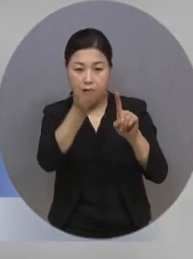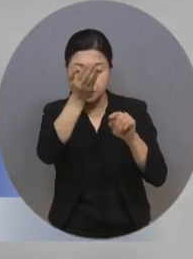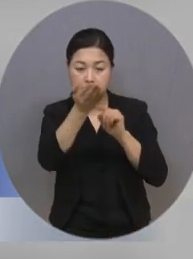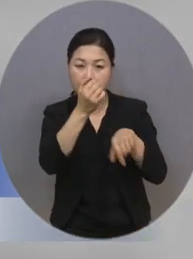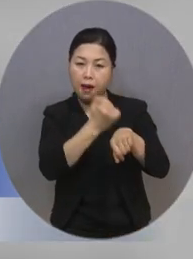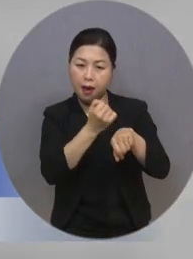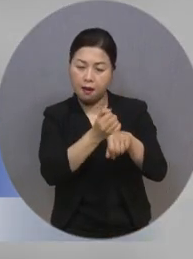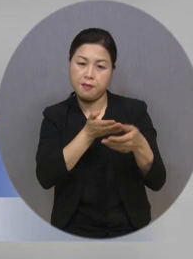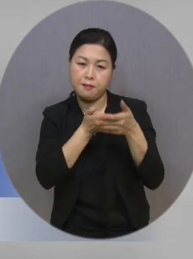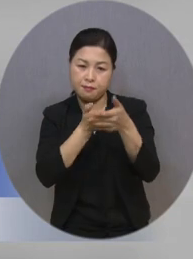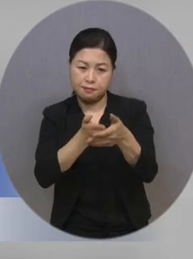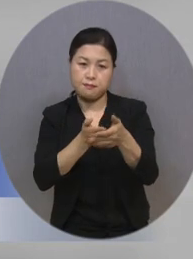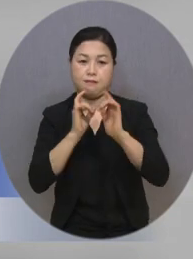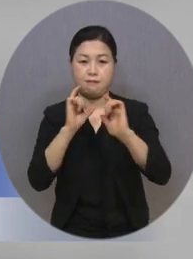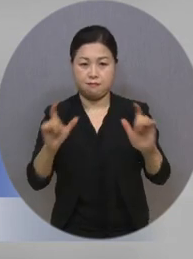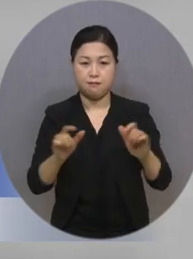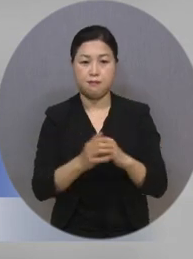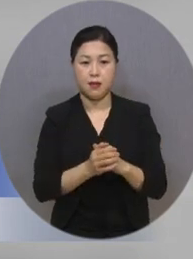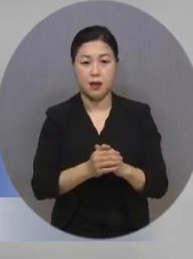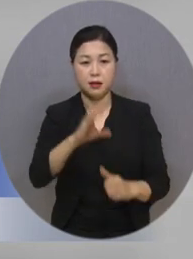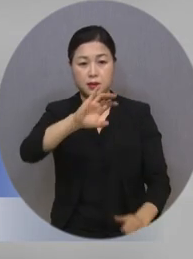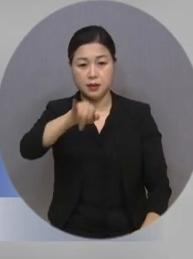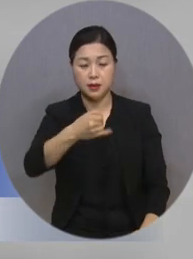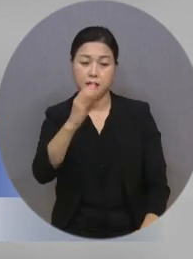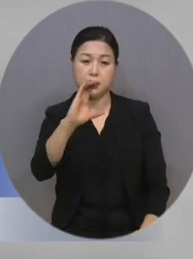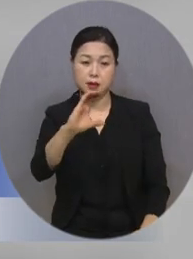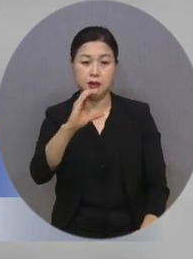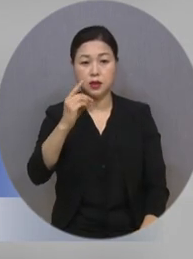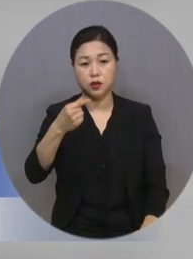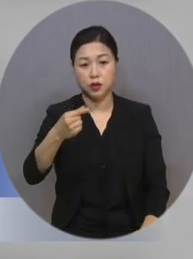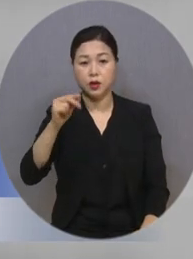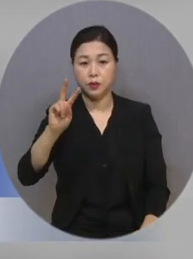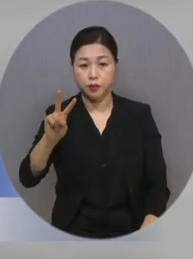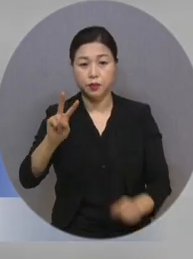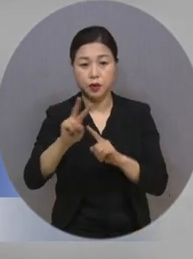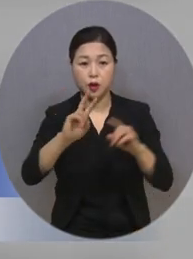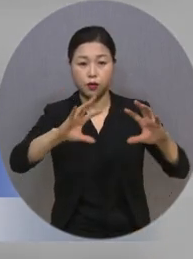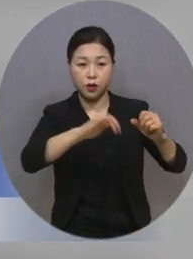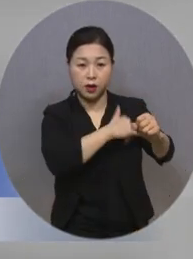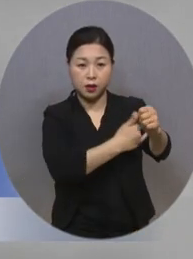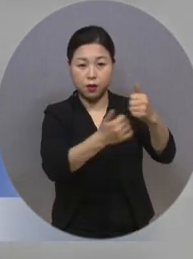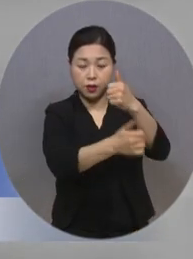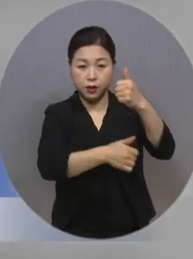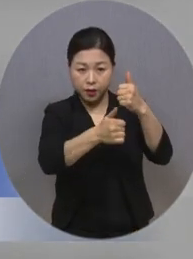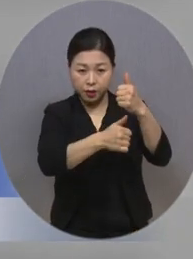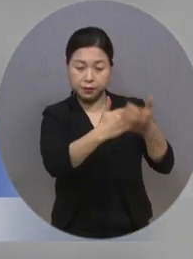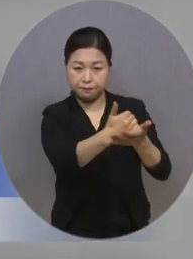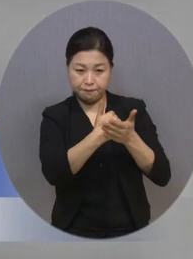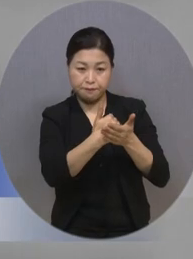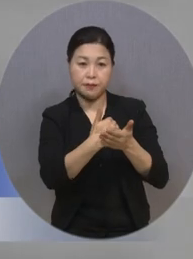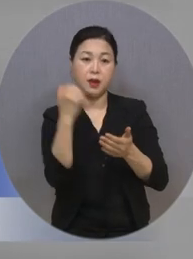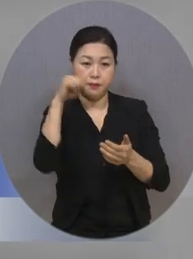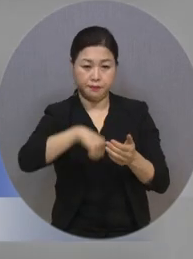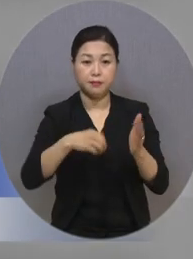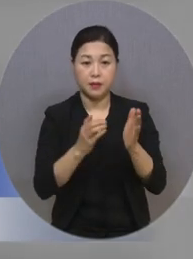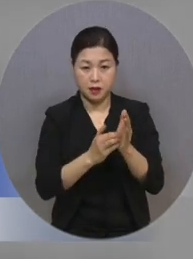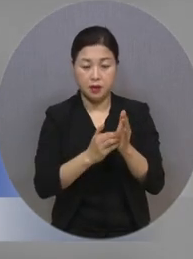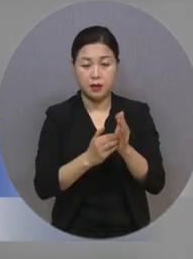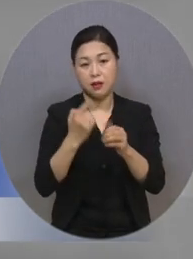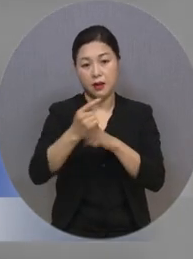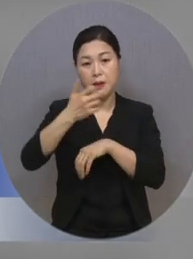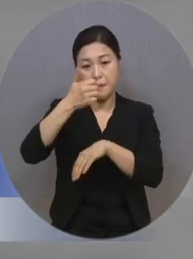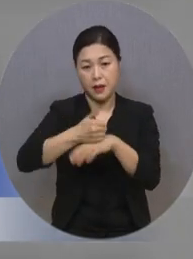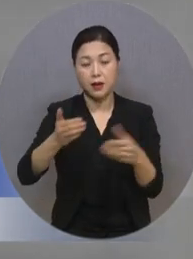권고했는데요. CJCGV가 국가인권위원회 권고를 수용했습니다. 이에 따라 CGV는 내년